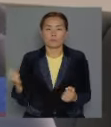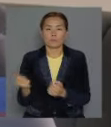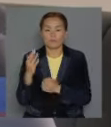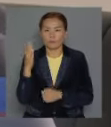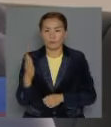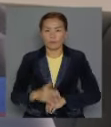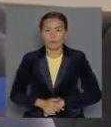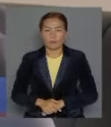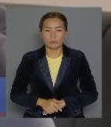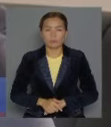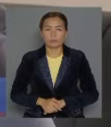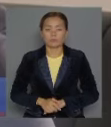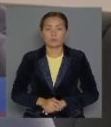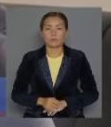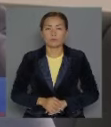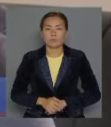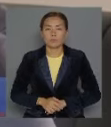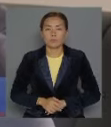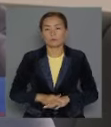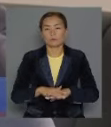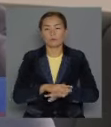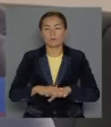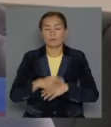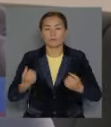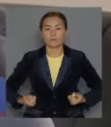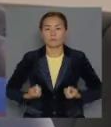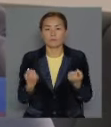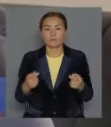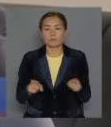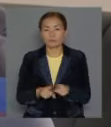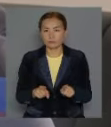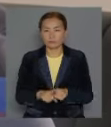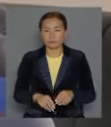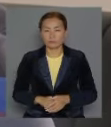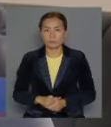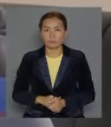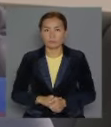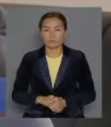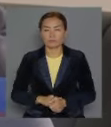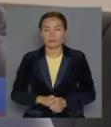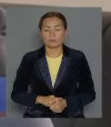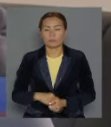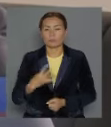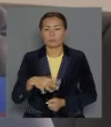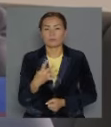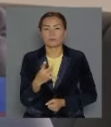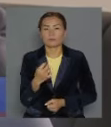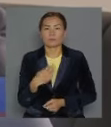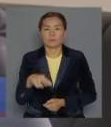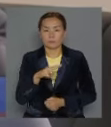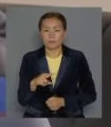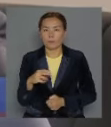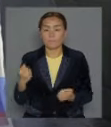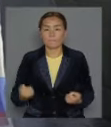көрсетілсе, халықты әлеуметтік қолдау құралдары арқылы 44 миллиардтан астам теңге